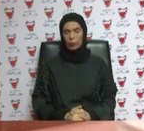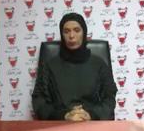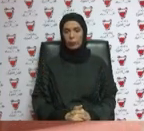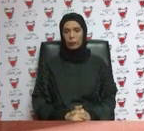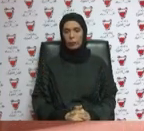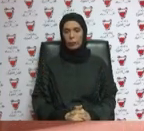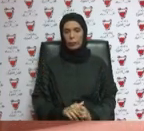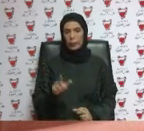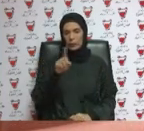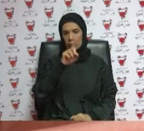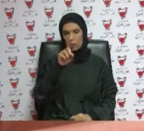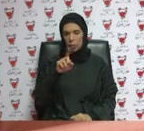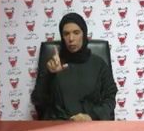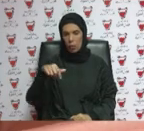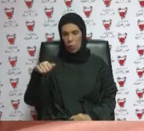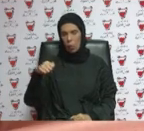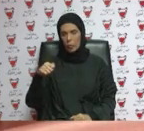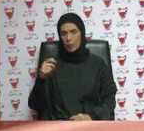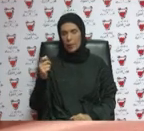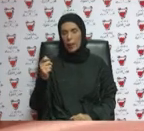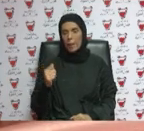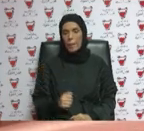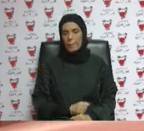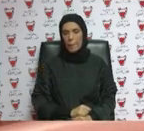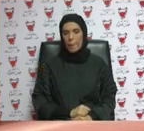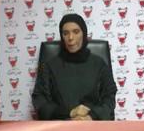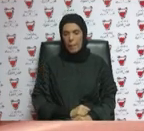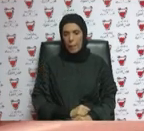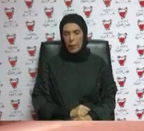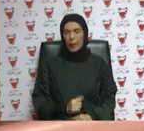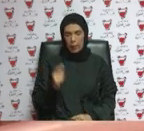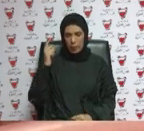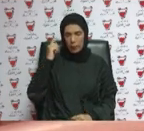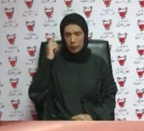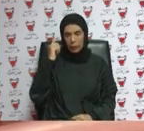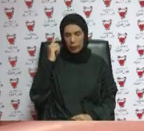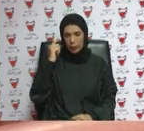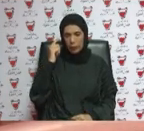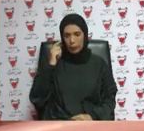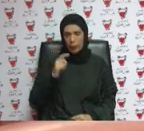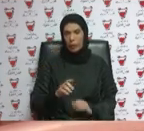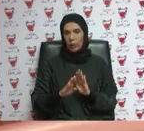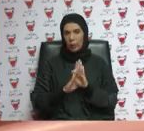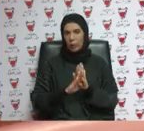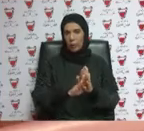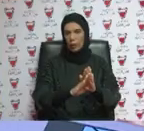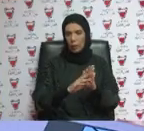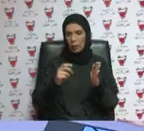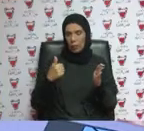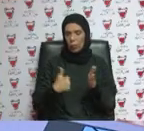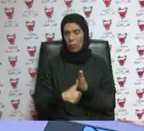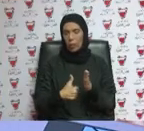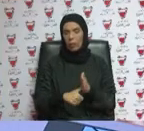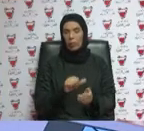في عندي استفسار لمعالي وزير المالية. إحنا طبعا اللي فهمناه أنه بيكون في دعم إلى راتب